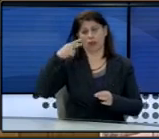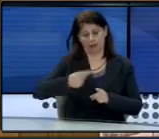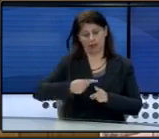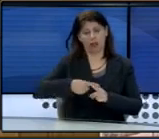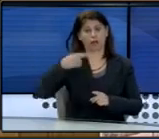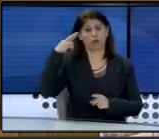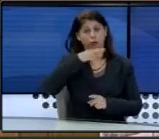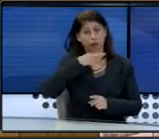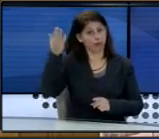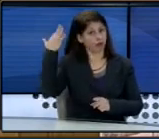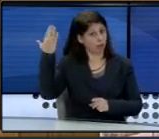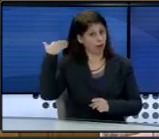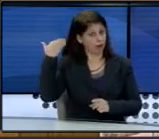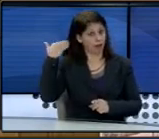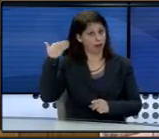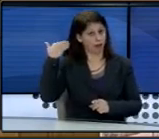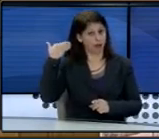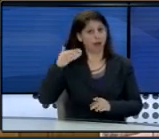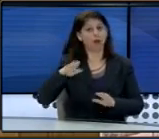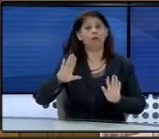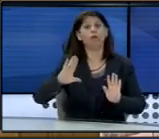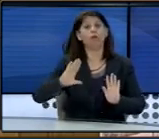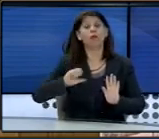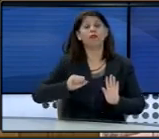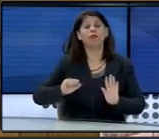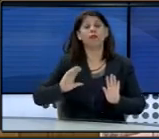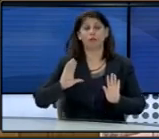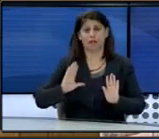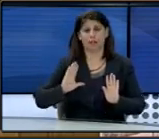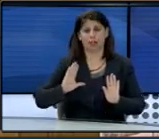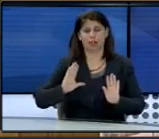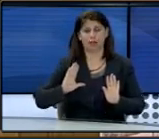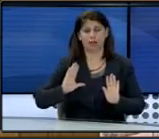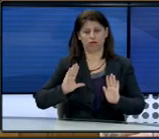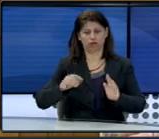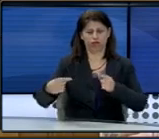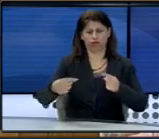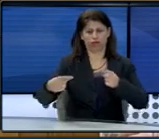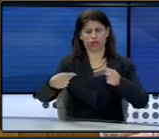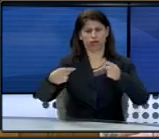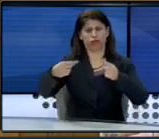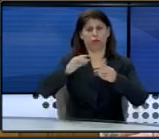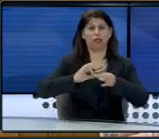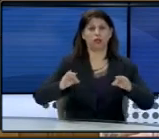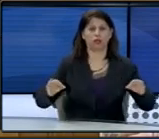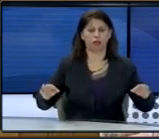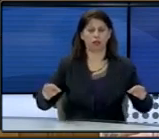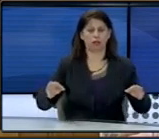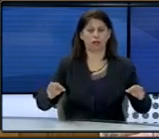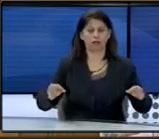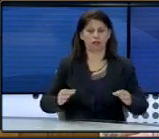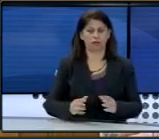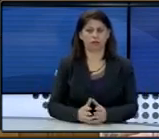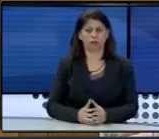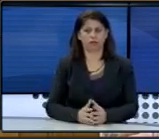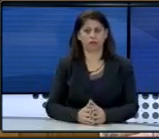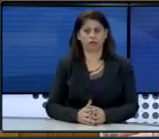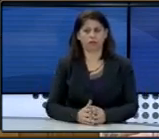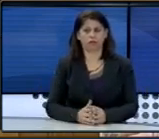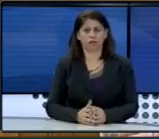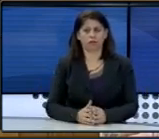της Ελλάδας, που δεν δίστασαν να αναμετρηθούν με την ιστορία και να βάλουν